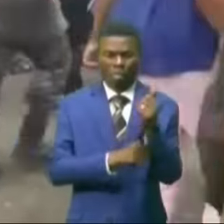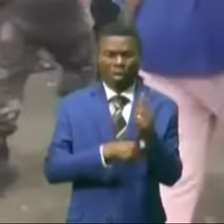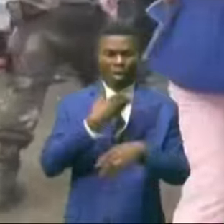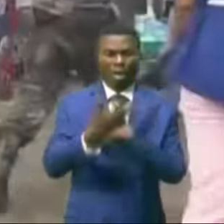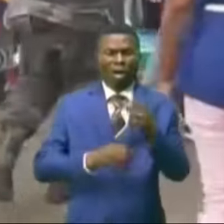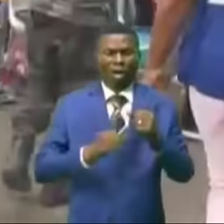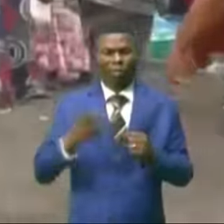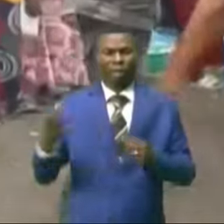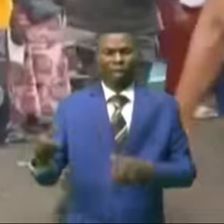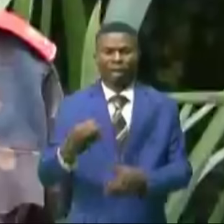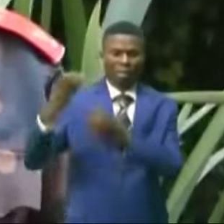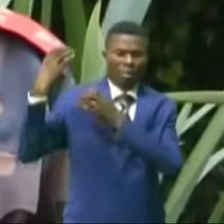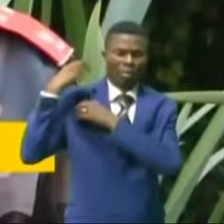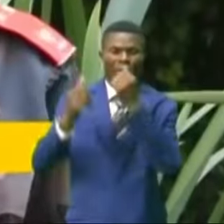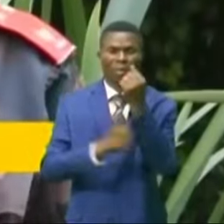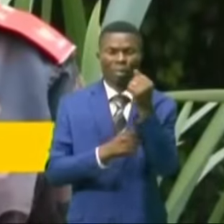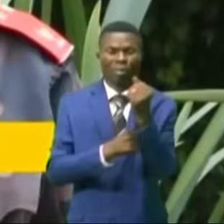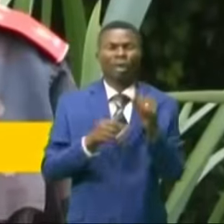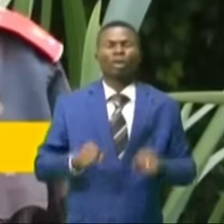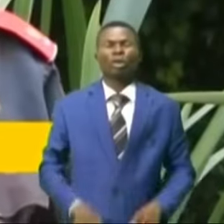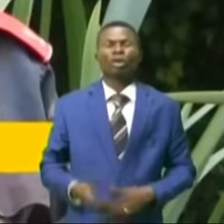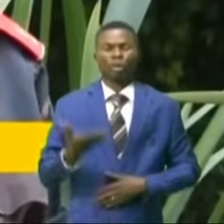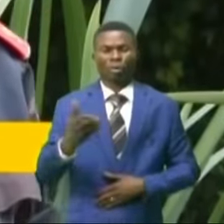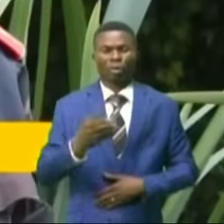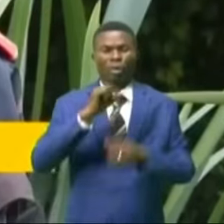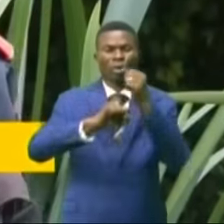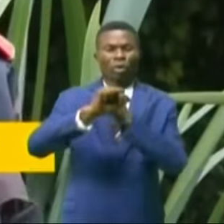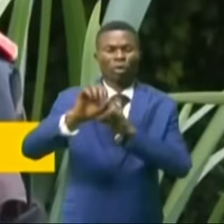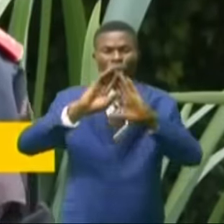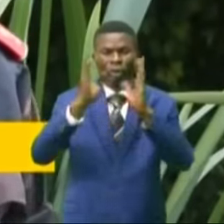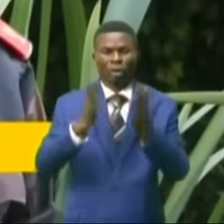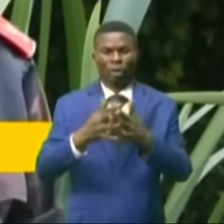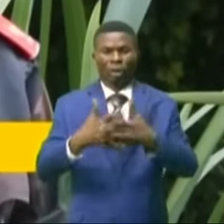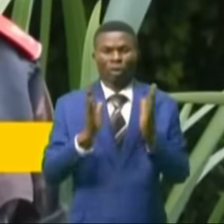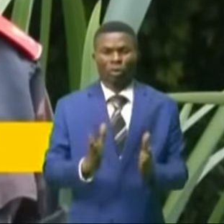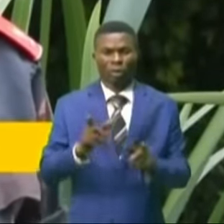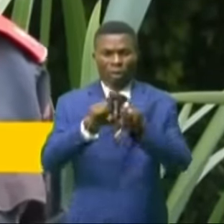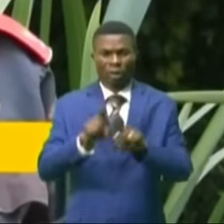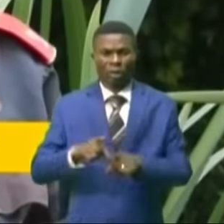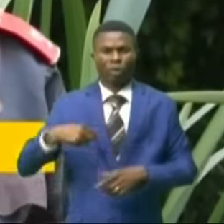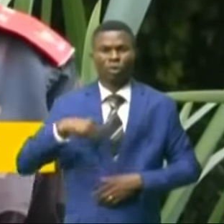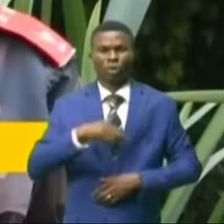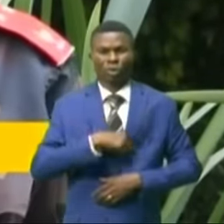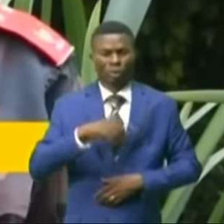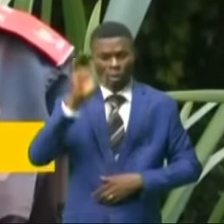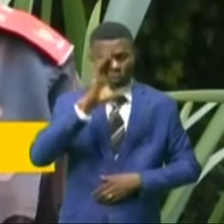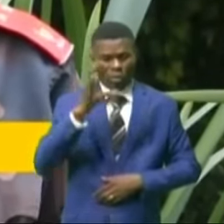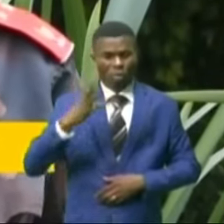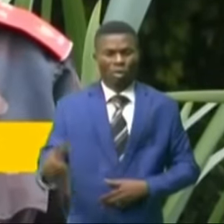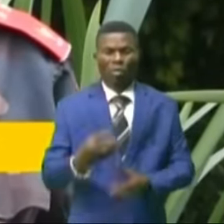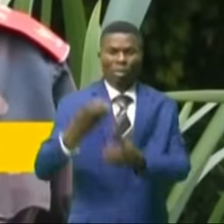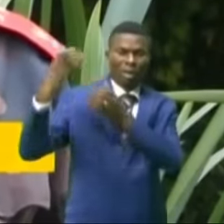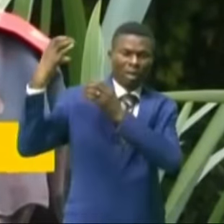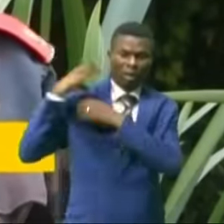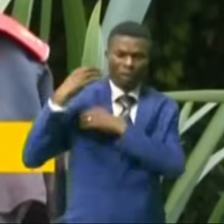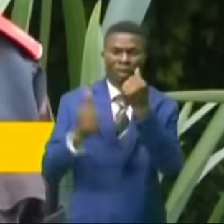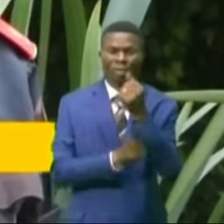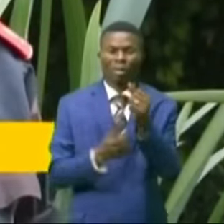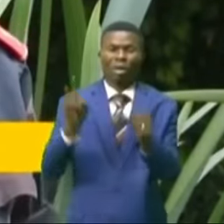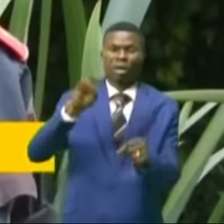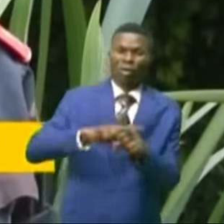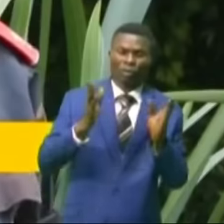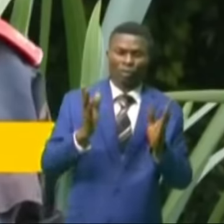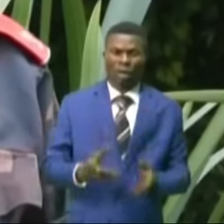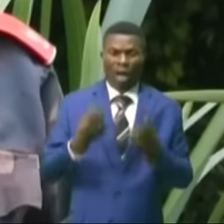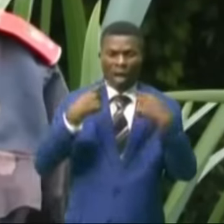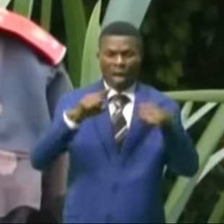la prise en charge des victimes. Nous sommes en train de sensibiliser les partenaires et nous-mêmes pour qu'on prenne les victimes en charge. Déjà, on a